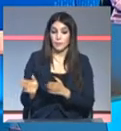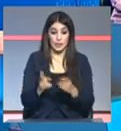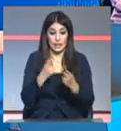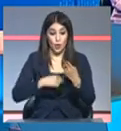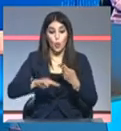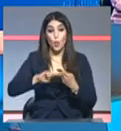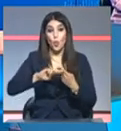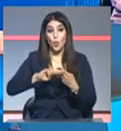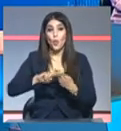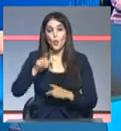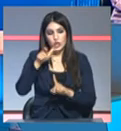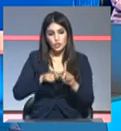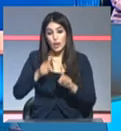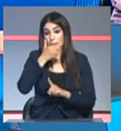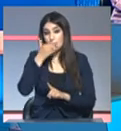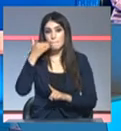كل شيء لكن